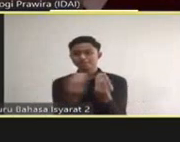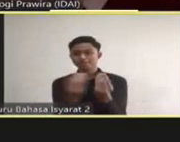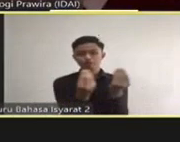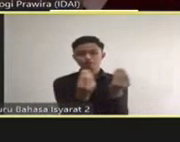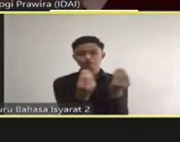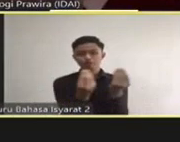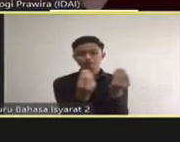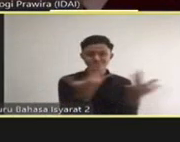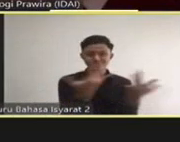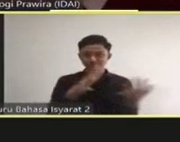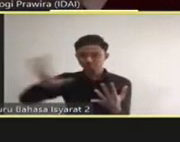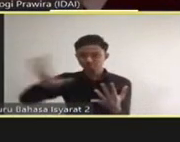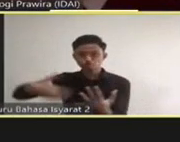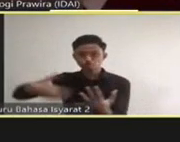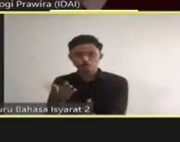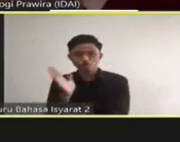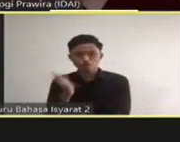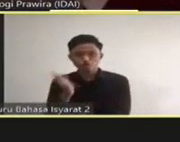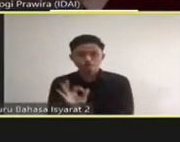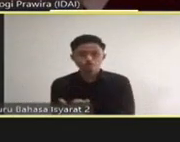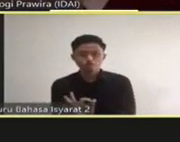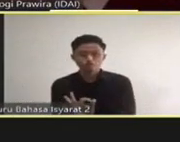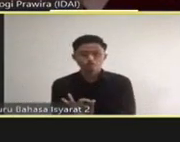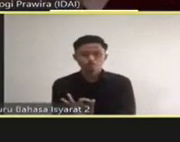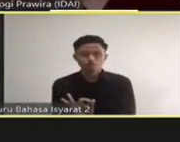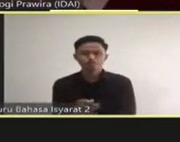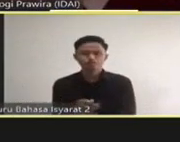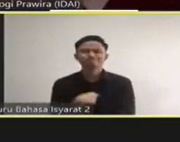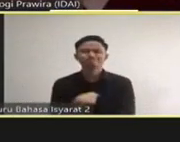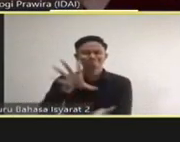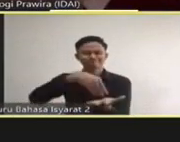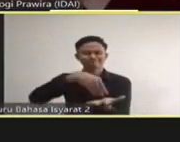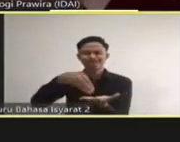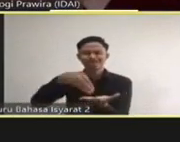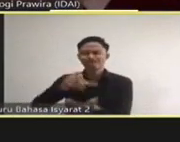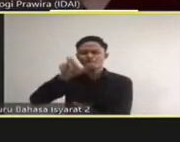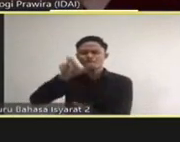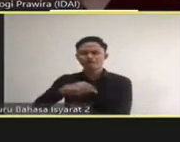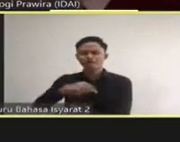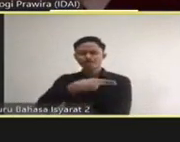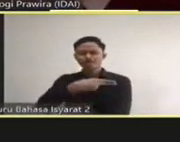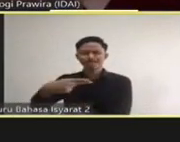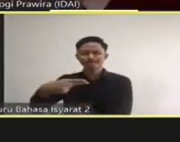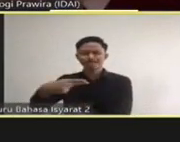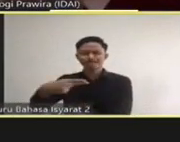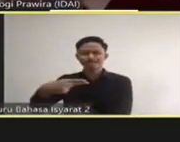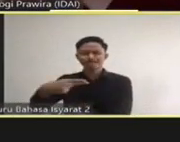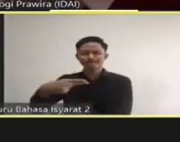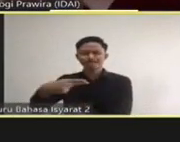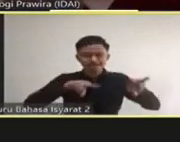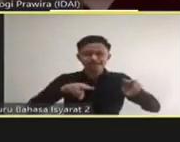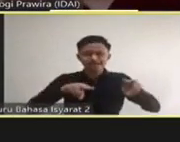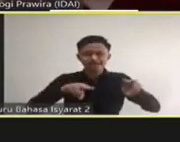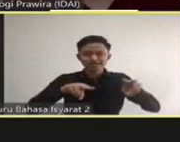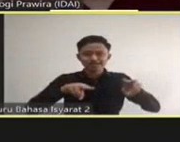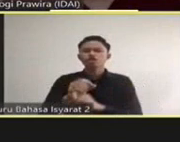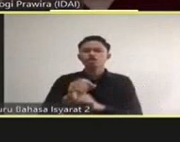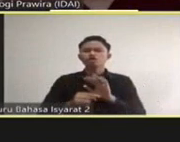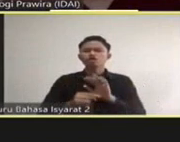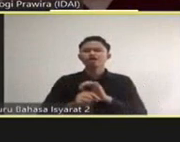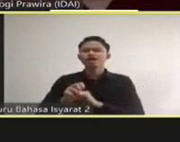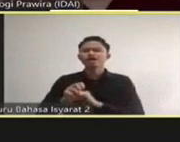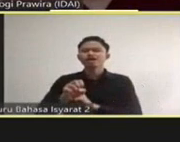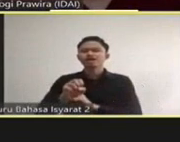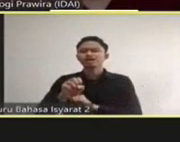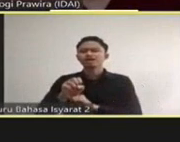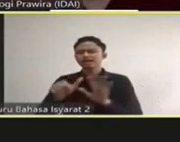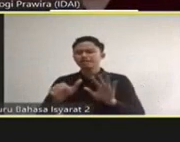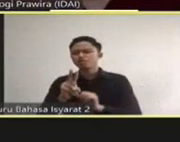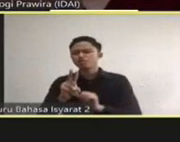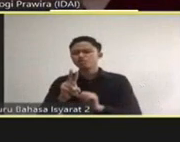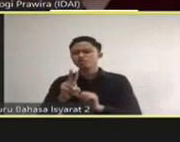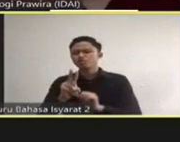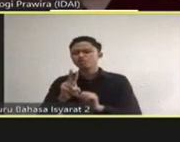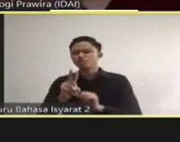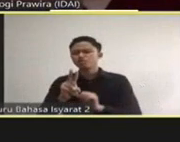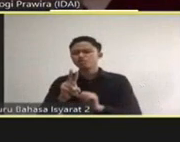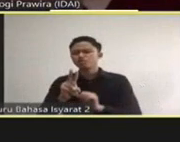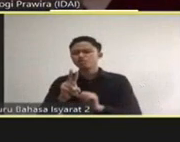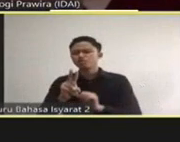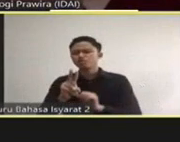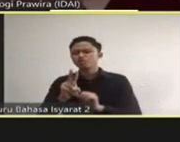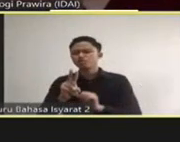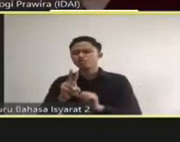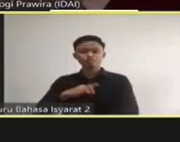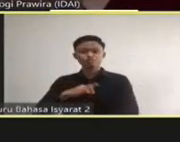Mei 2020, jadi orang Indonesia yang diperiksa itu hanya sekitar 0,62 per 1000 jiwa. Bandingkan